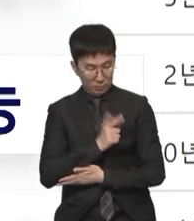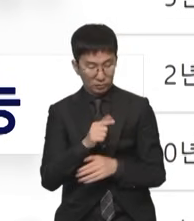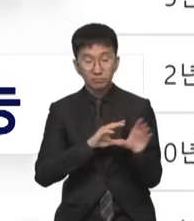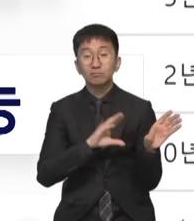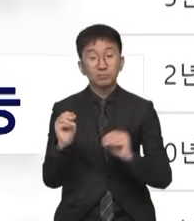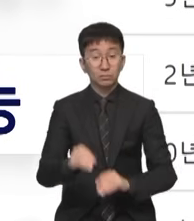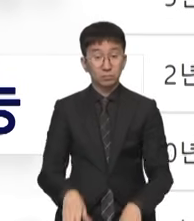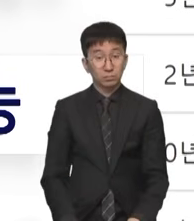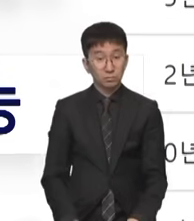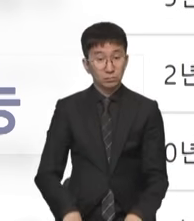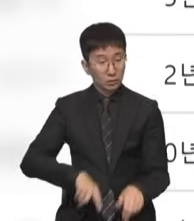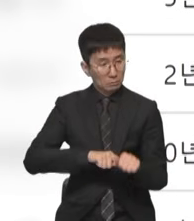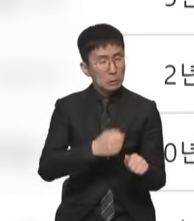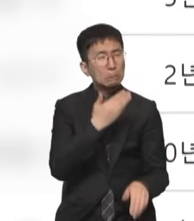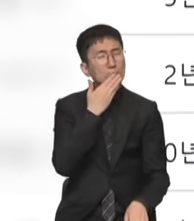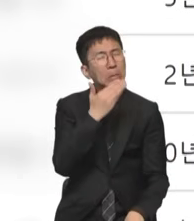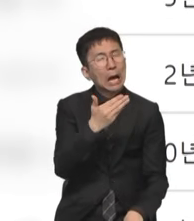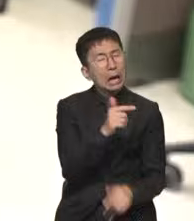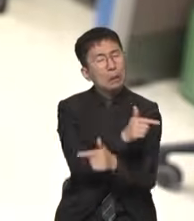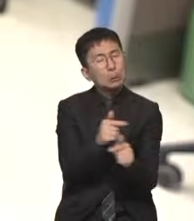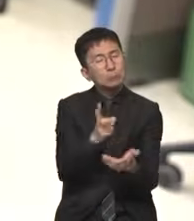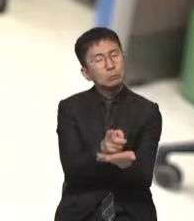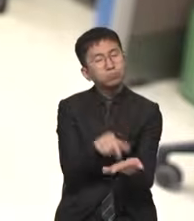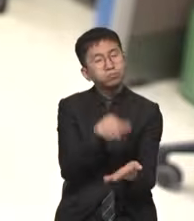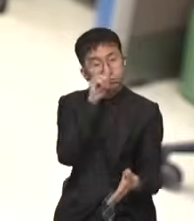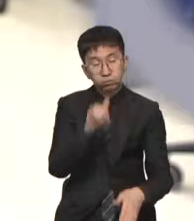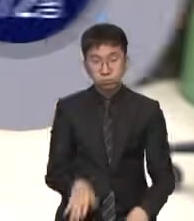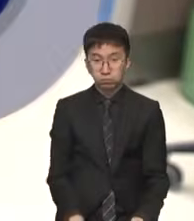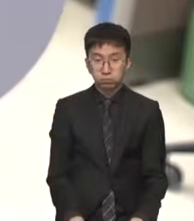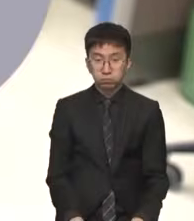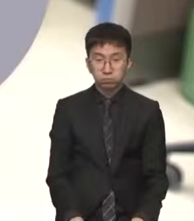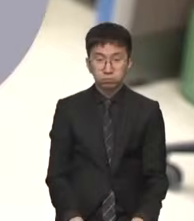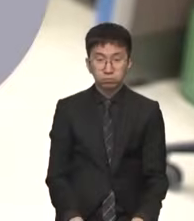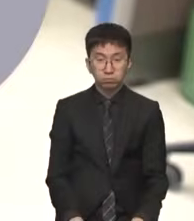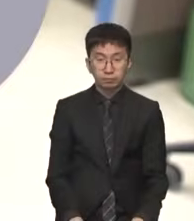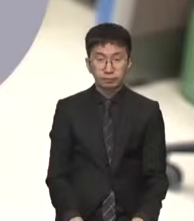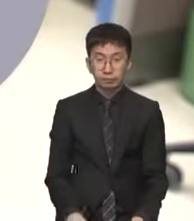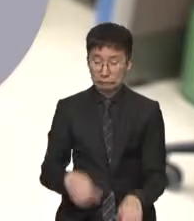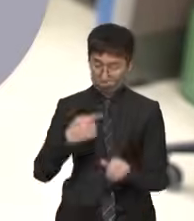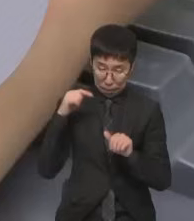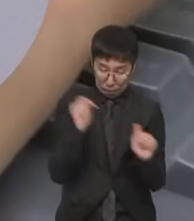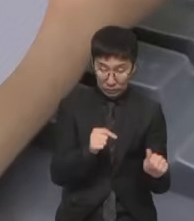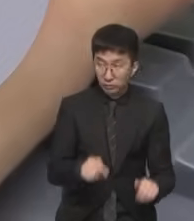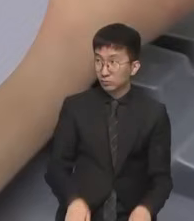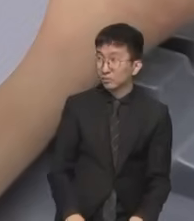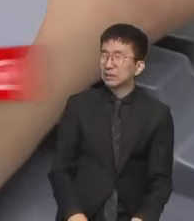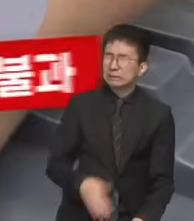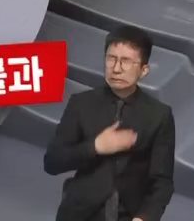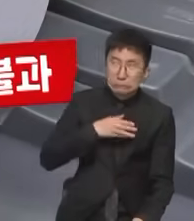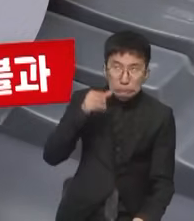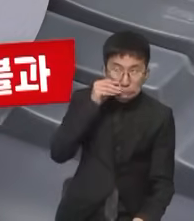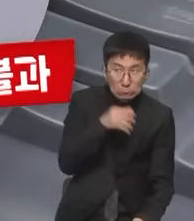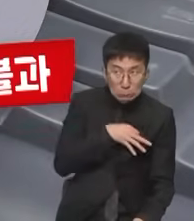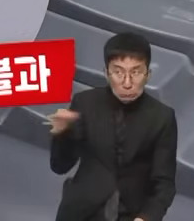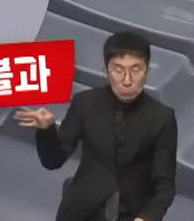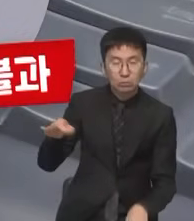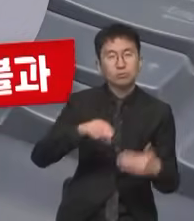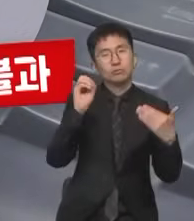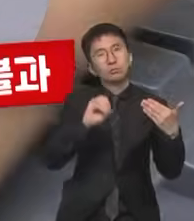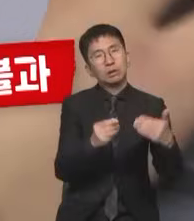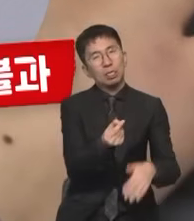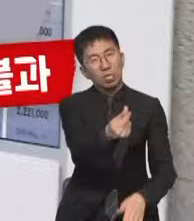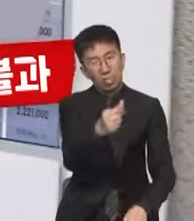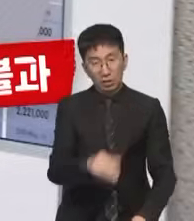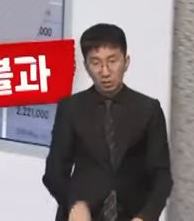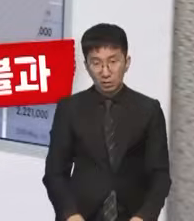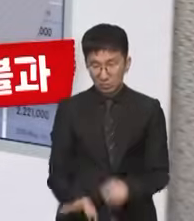제재와 형사처벌도 가능해졌습니다. 하지만 제재 조치를 받고 나서 양육비를 준 사람은 9%, 10명 중